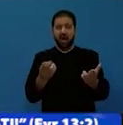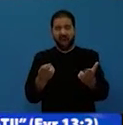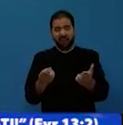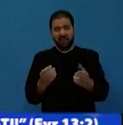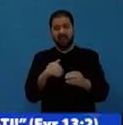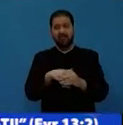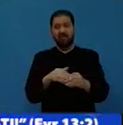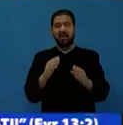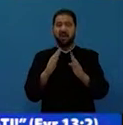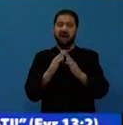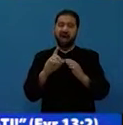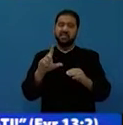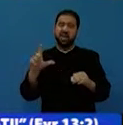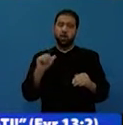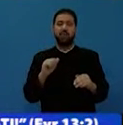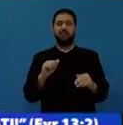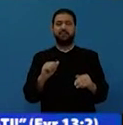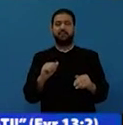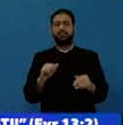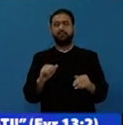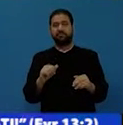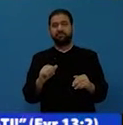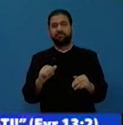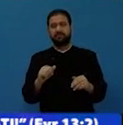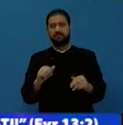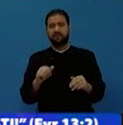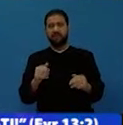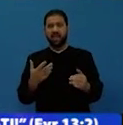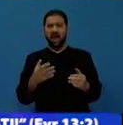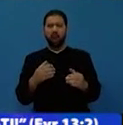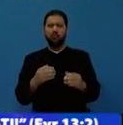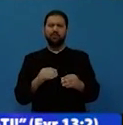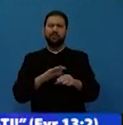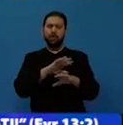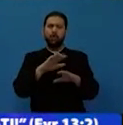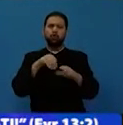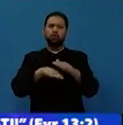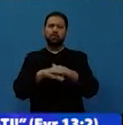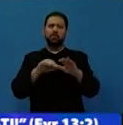primit în gazdă trei călători, trei îngeri, care